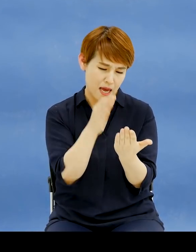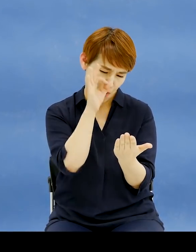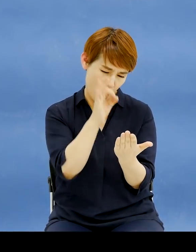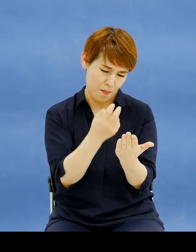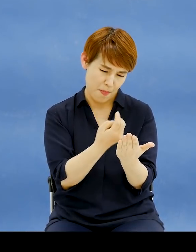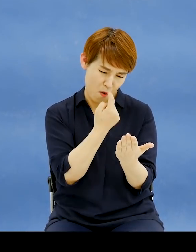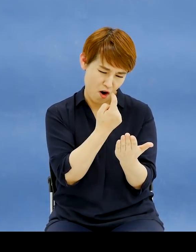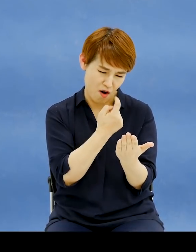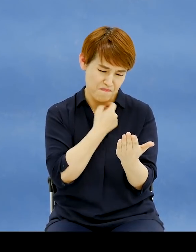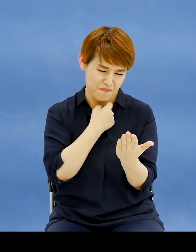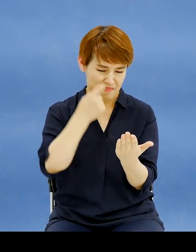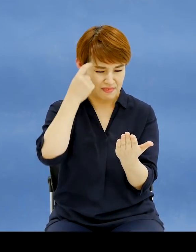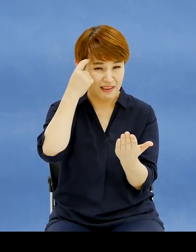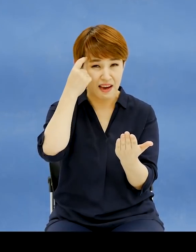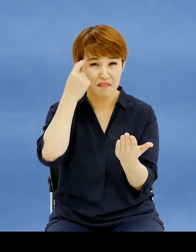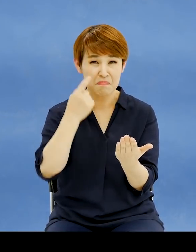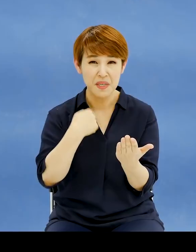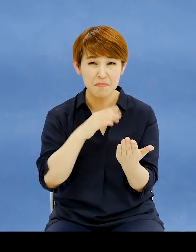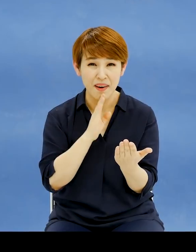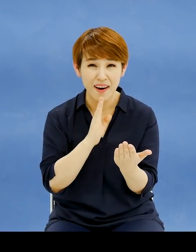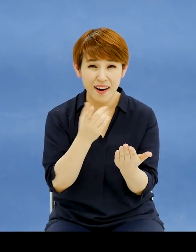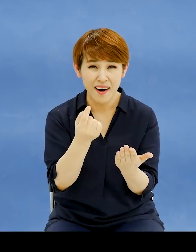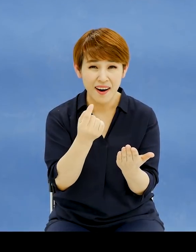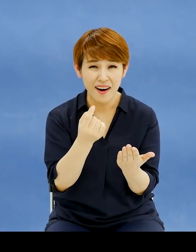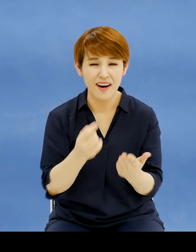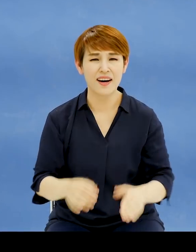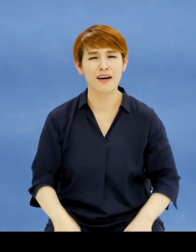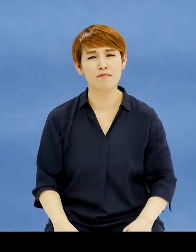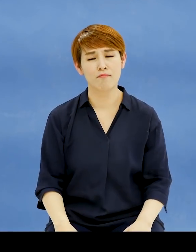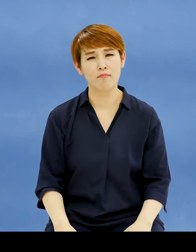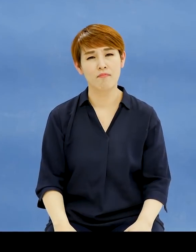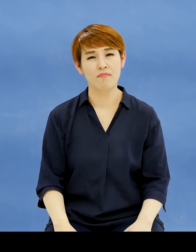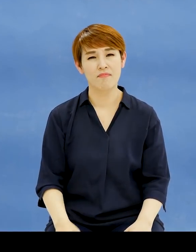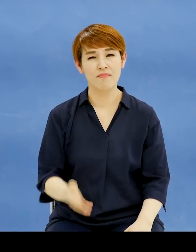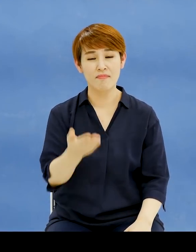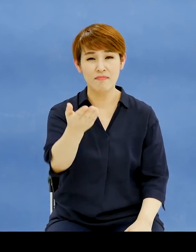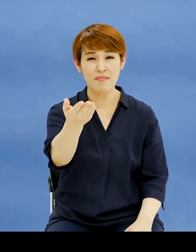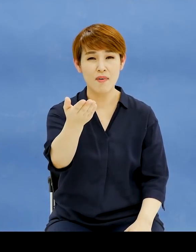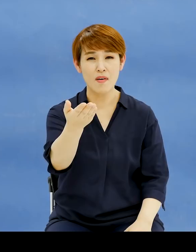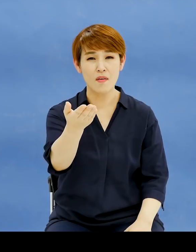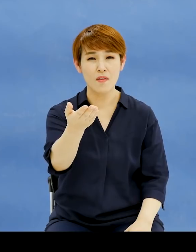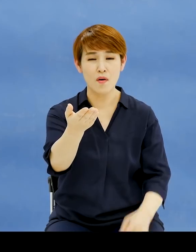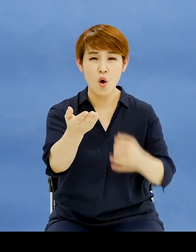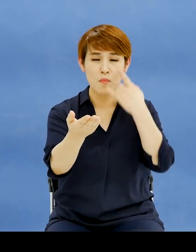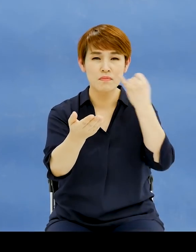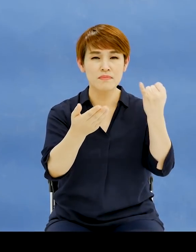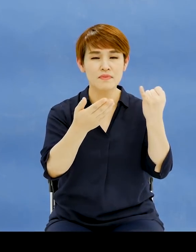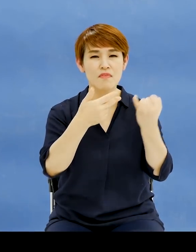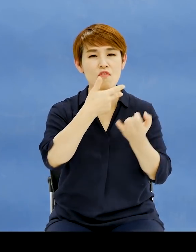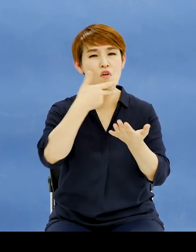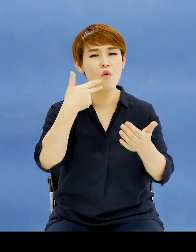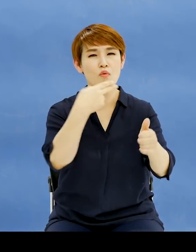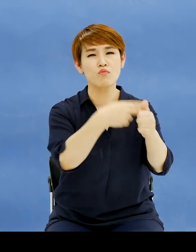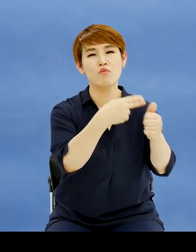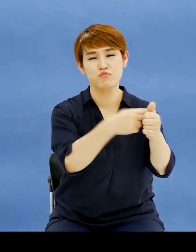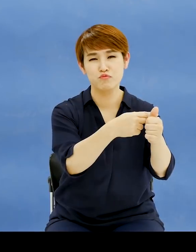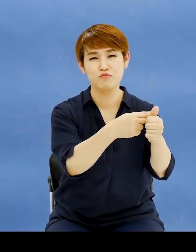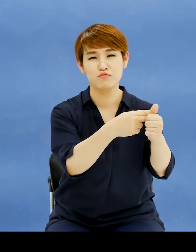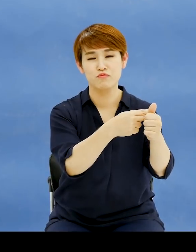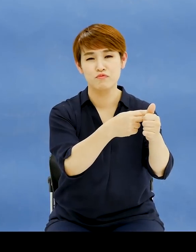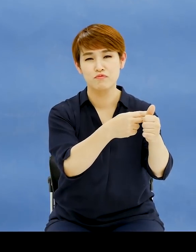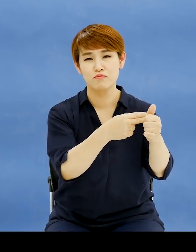다 책에서 배우려고 했다라고 인터뷰를 하셨어요. 근데 제가 볼 때는 아까 어머님이 뭐 영문학과